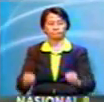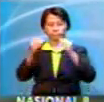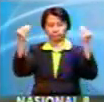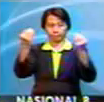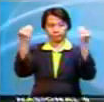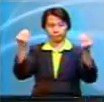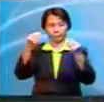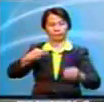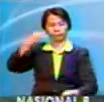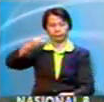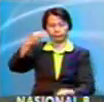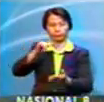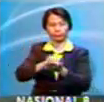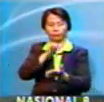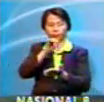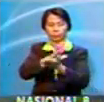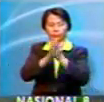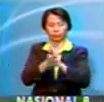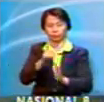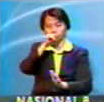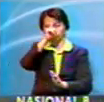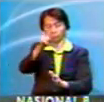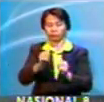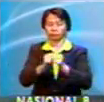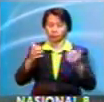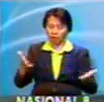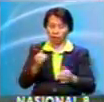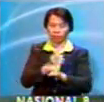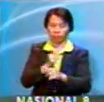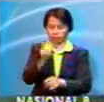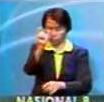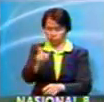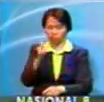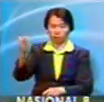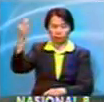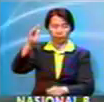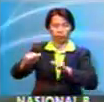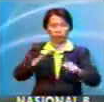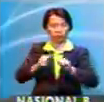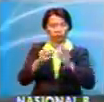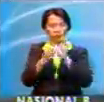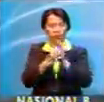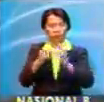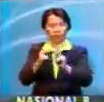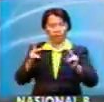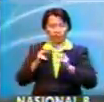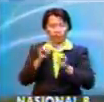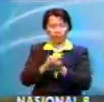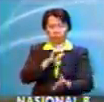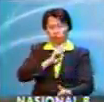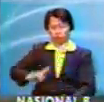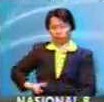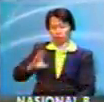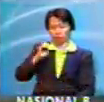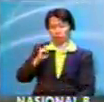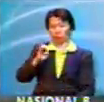Majlis yang bersejarah itu tidak akan menjadi kenyataan tanpa kerja keras seorang bekas aktivis PAS kawasan itu, Raja Omar Raja